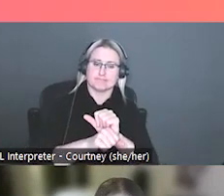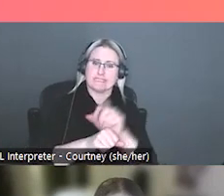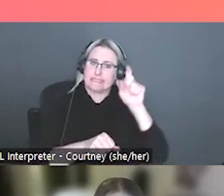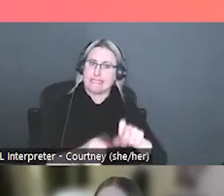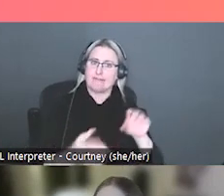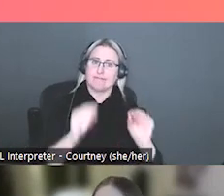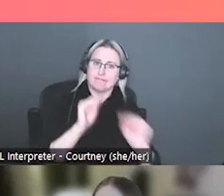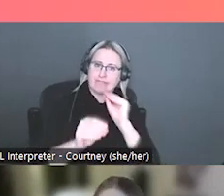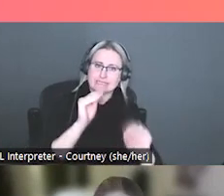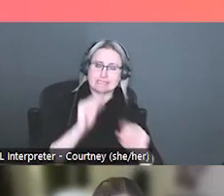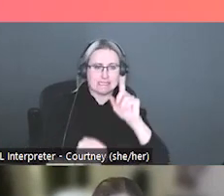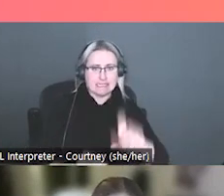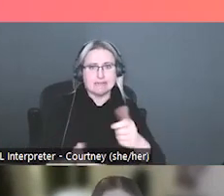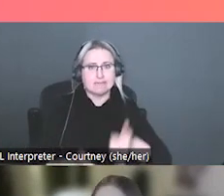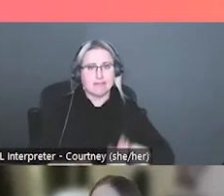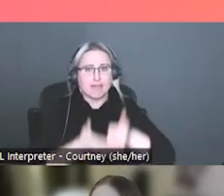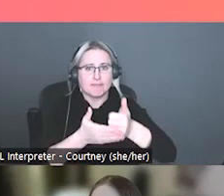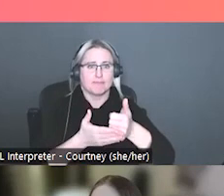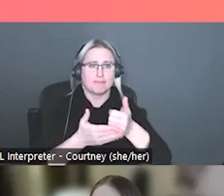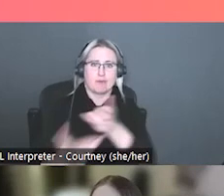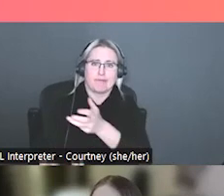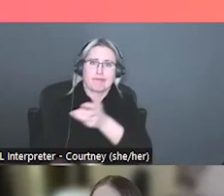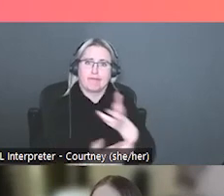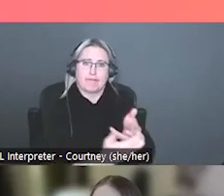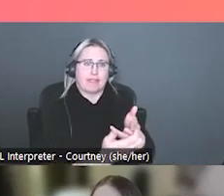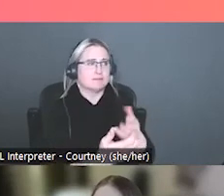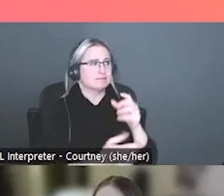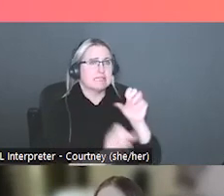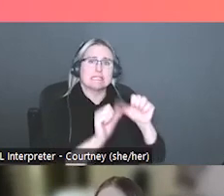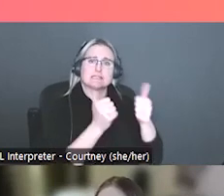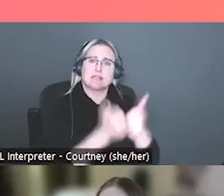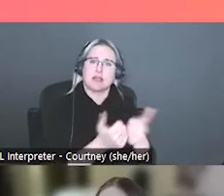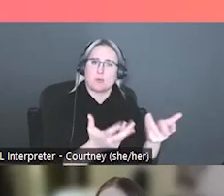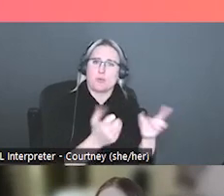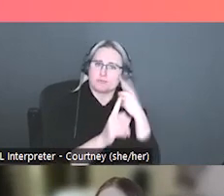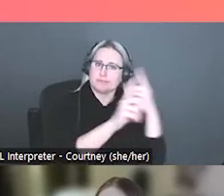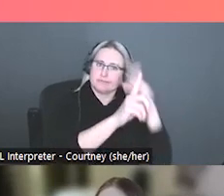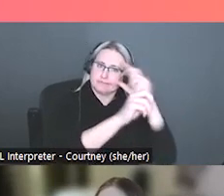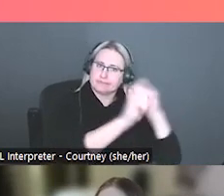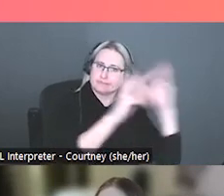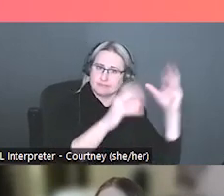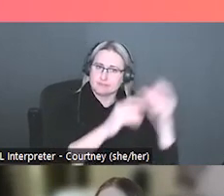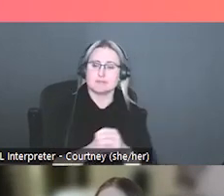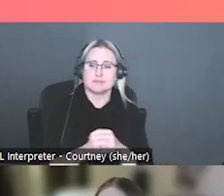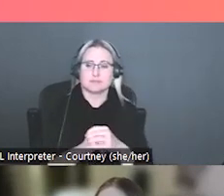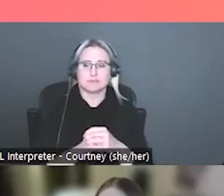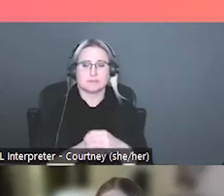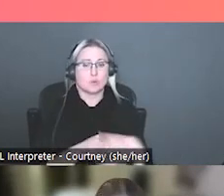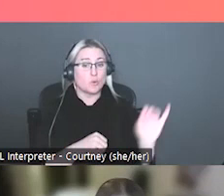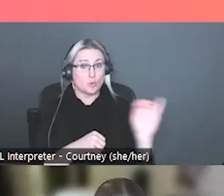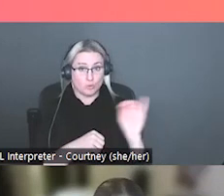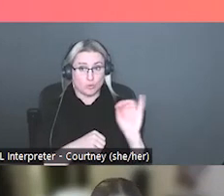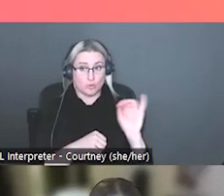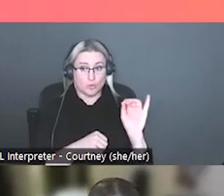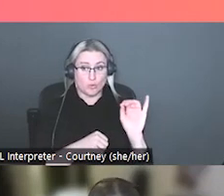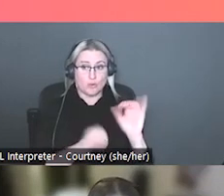le fait que ces corps doivent être corrigés, doivent être réadaptés afin de vraiment s'aligner sur les attentes de la société. C'est